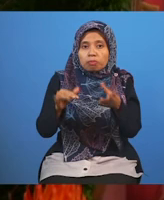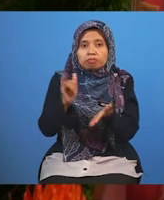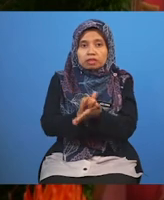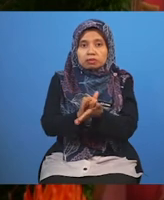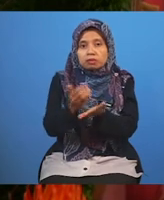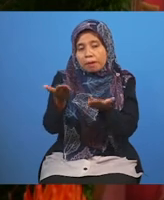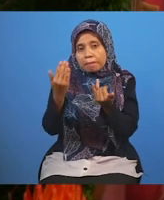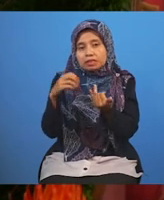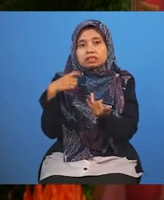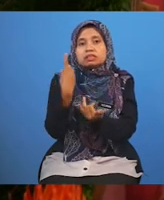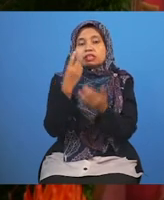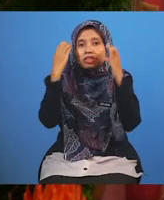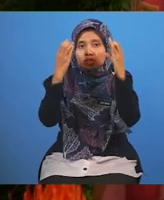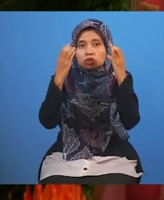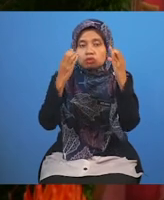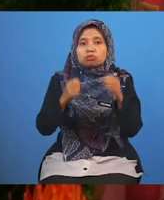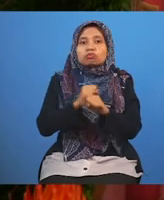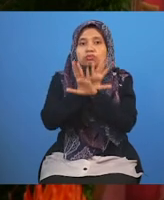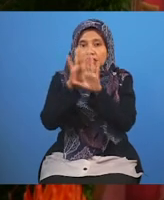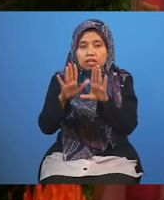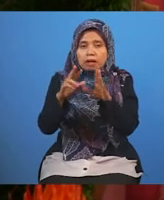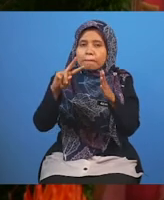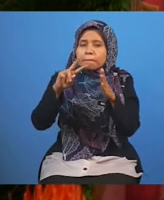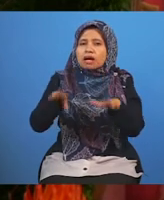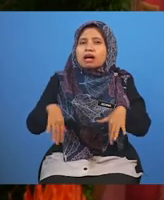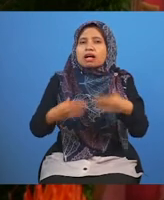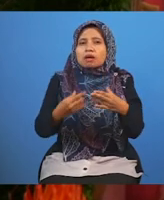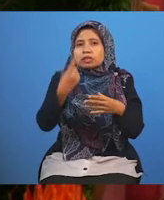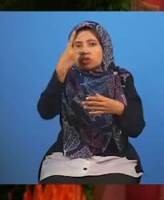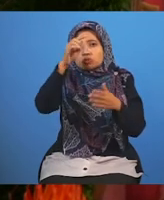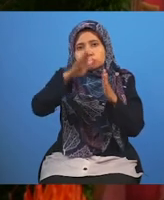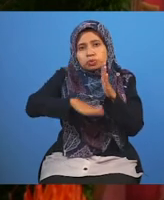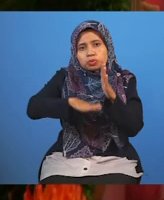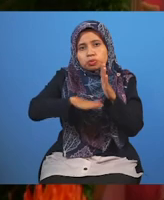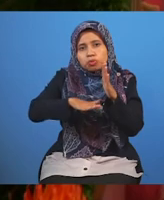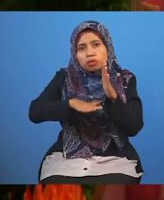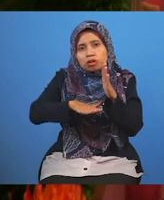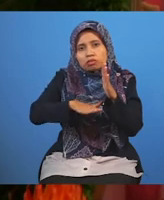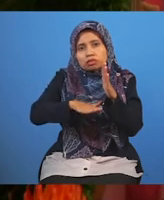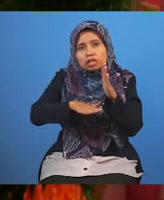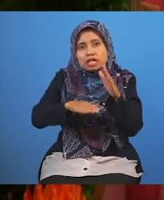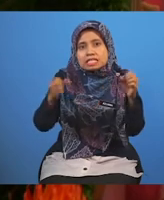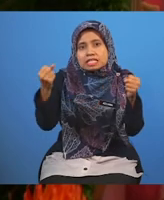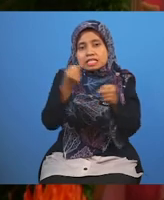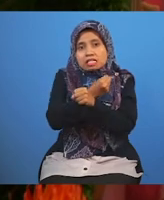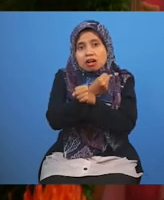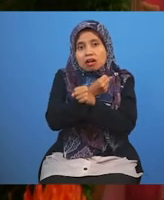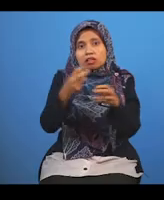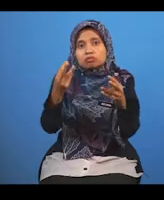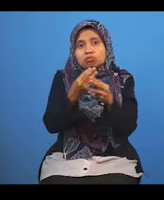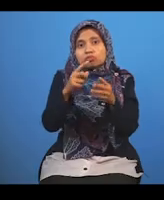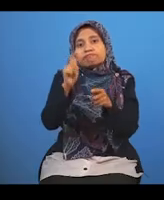Walaupun begitu, mari cikgu terangkan bagaimanakah cara untuk mengurangkan risiko serangan musuh